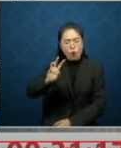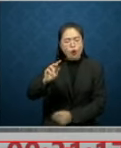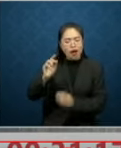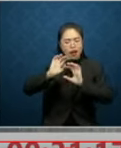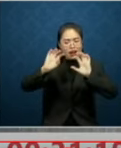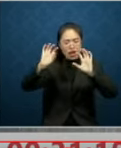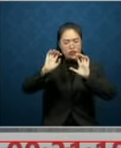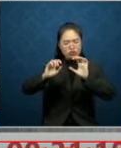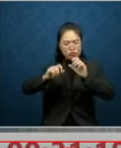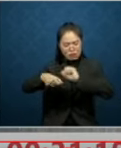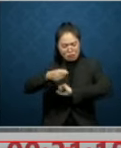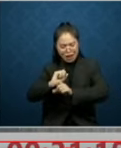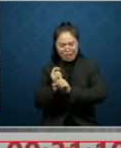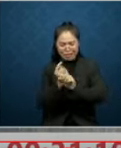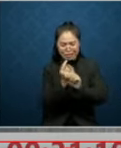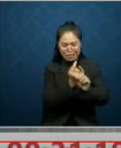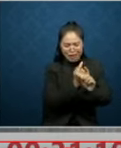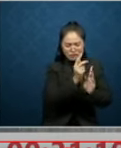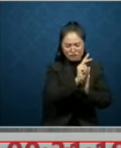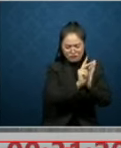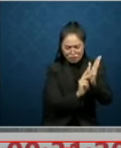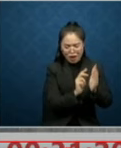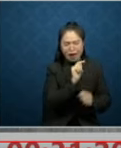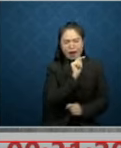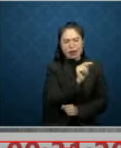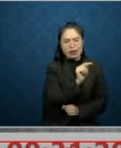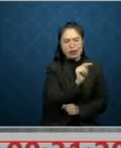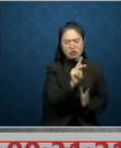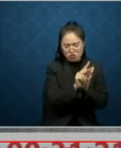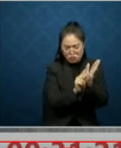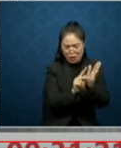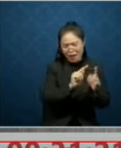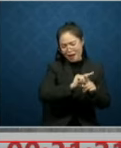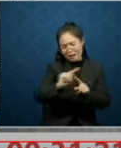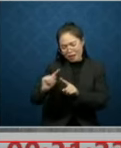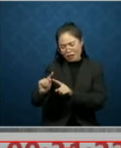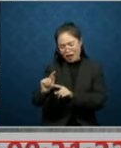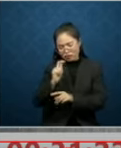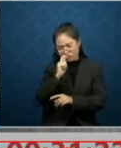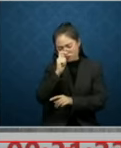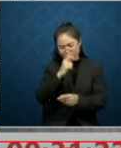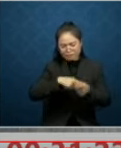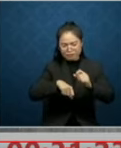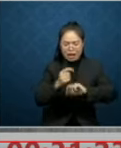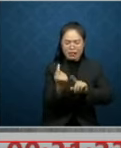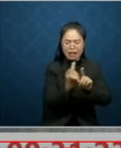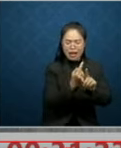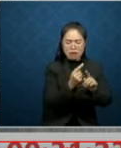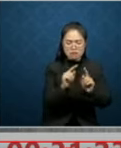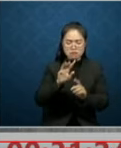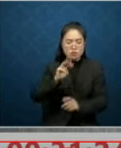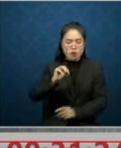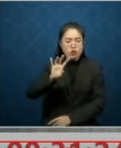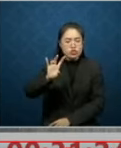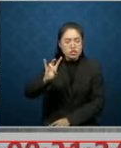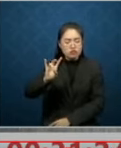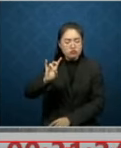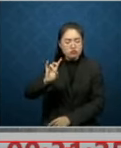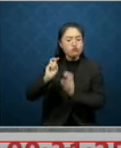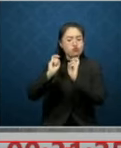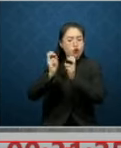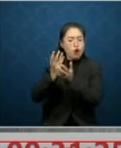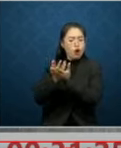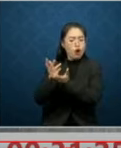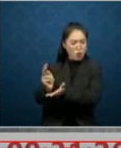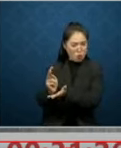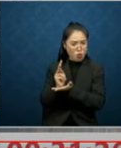ที่บัญญัติไว้ในพระราชบัญญัตินี้และตามกฎหมายอื่นที่เกี่ยวข้องมาตรา7การกู้เงินเนี่ยกู้เงินต้องคุ้มค่